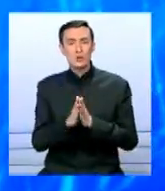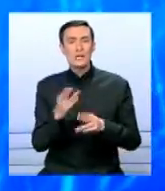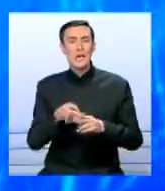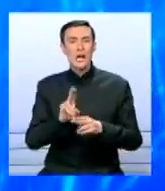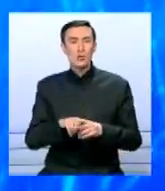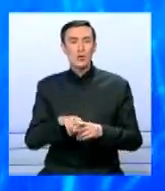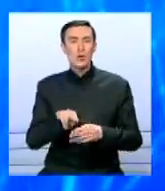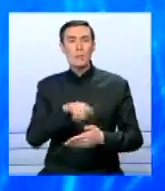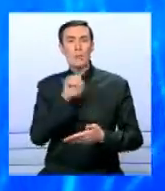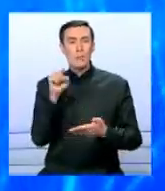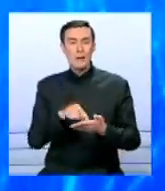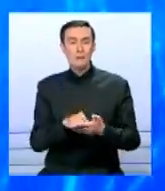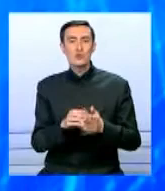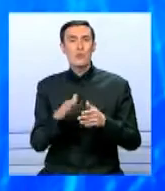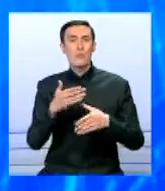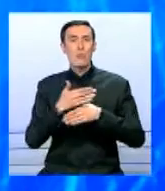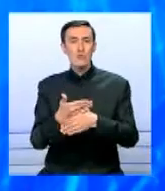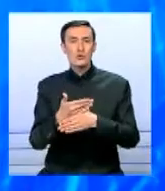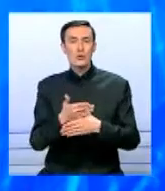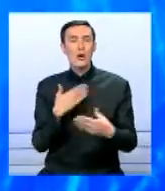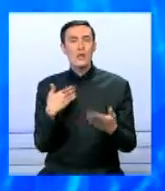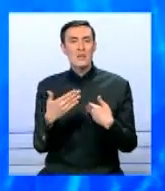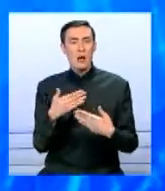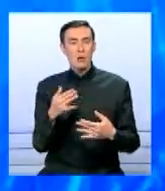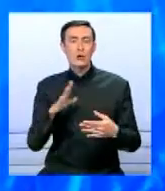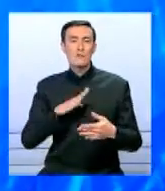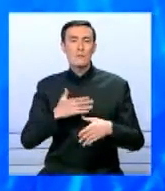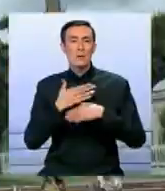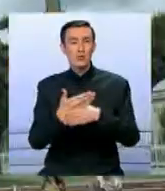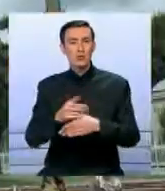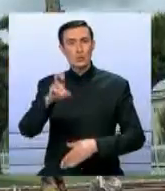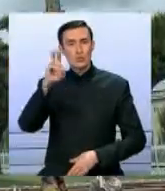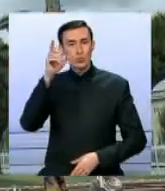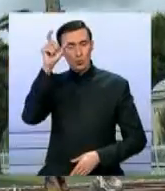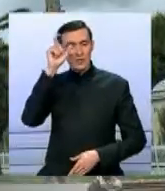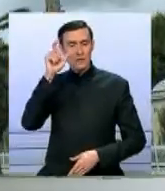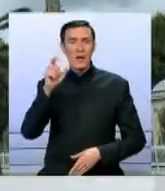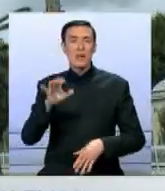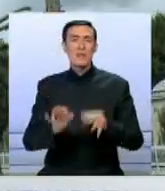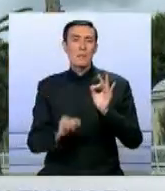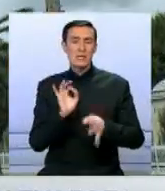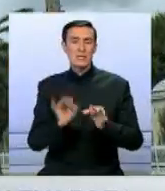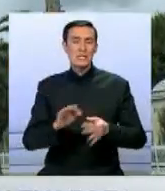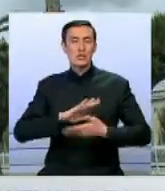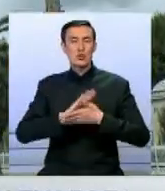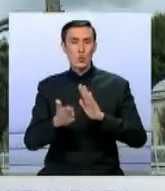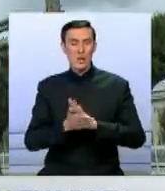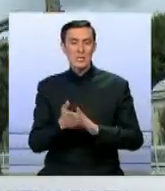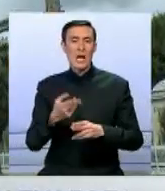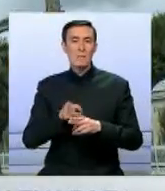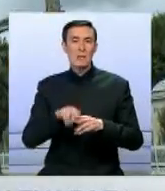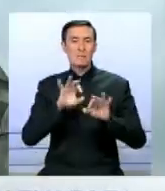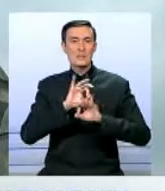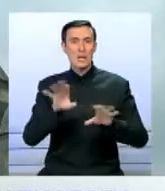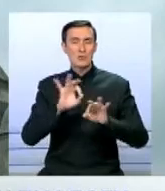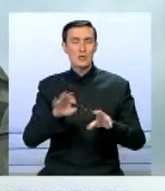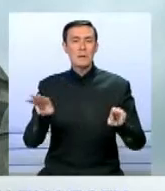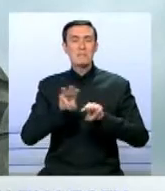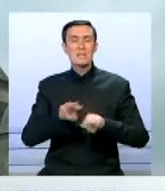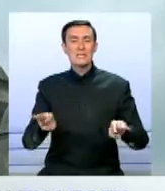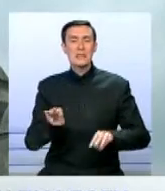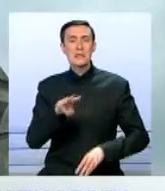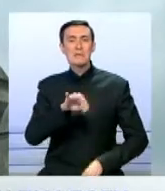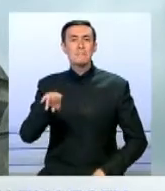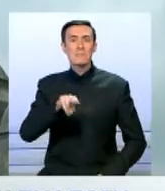проблему с помощью диалога. В свою очередь, Турция готова внести свой вклад в нормализацию ситуации. Об этом сообщил министр иностранных